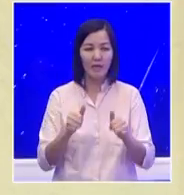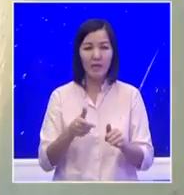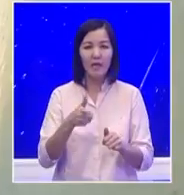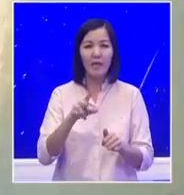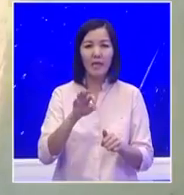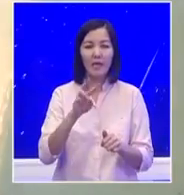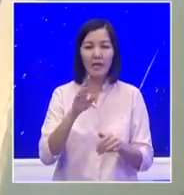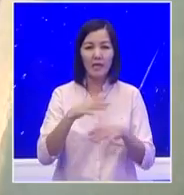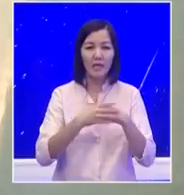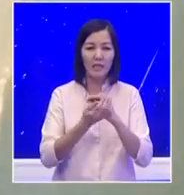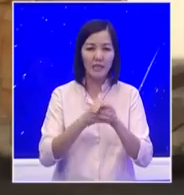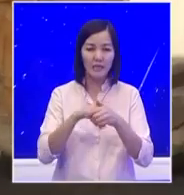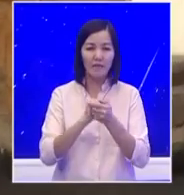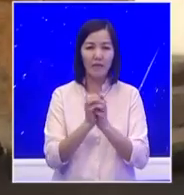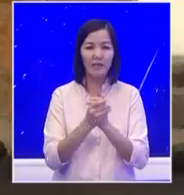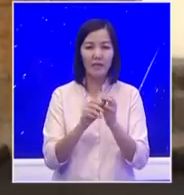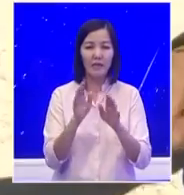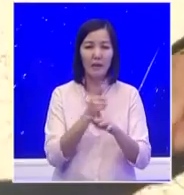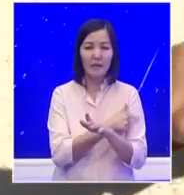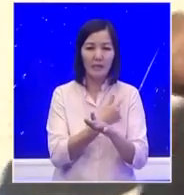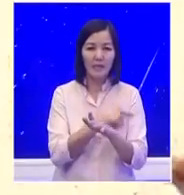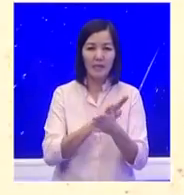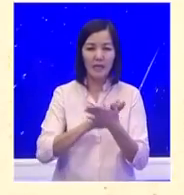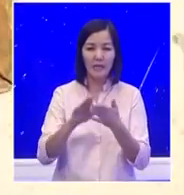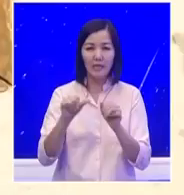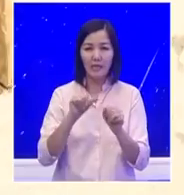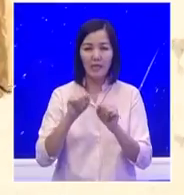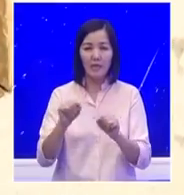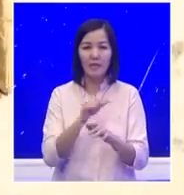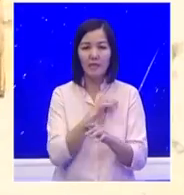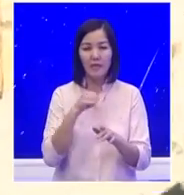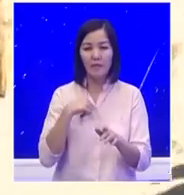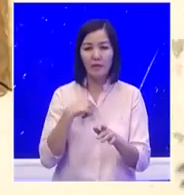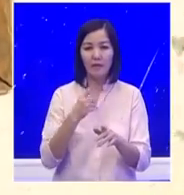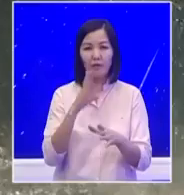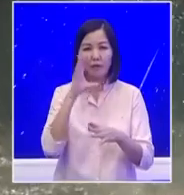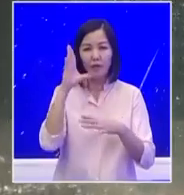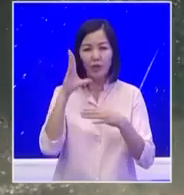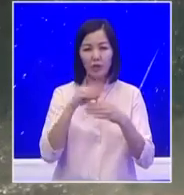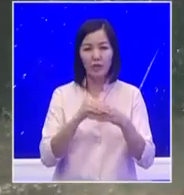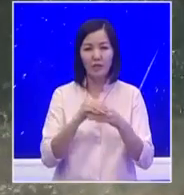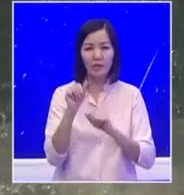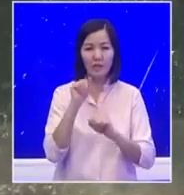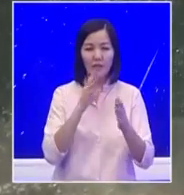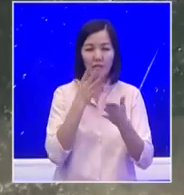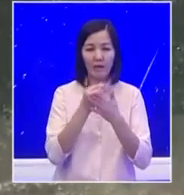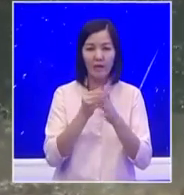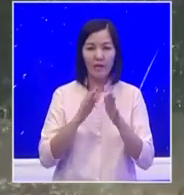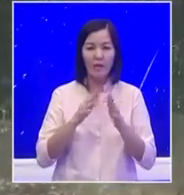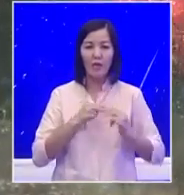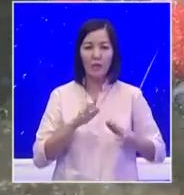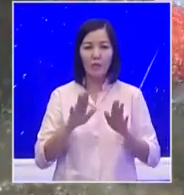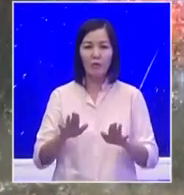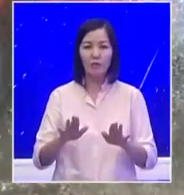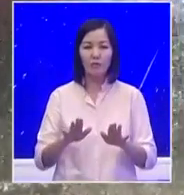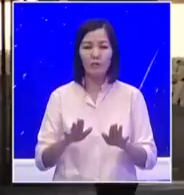для дезинфекции рук. Профилактические санитарные мероприятия поддерживают и сами продавцы. Они в течение дня регулярно обрабатывают свои рабочие места